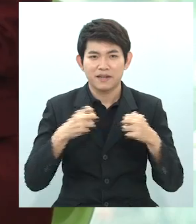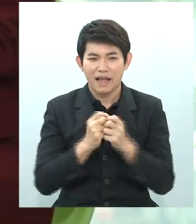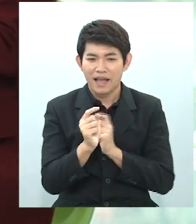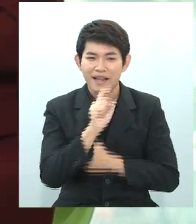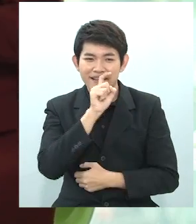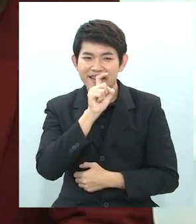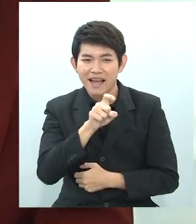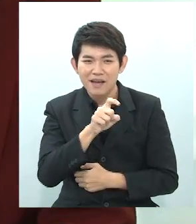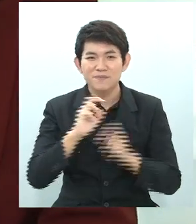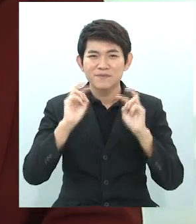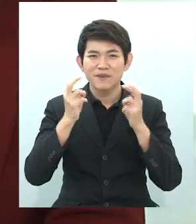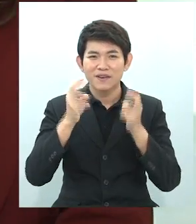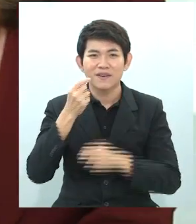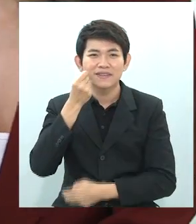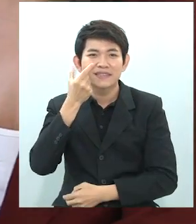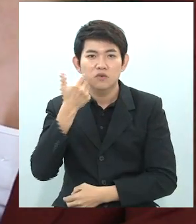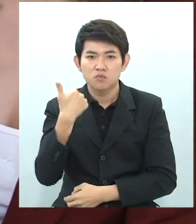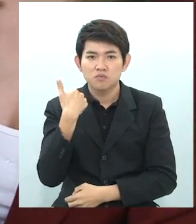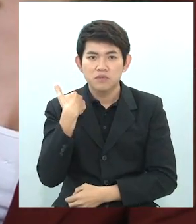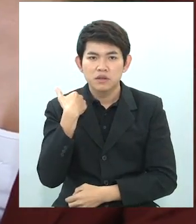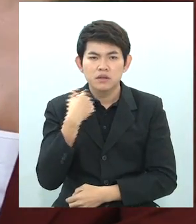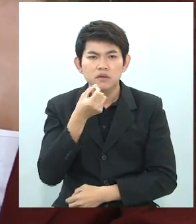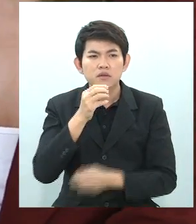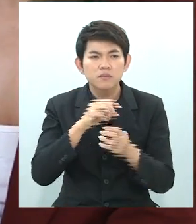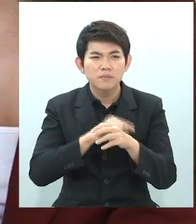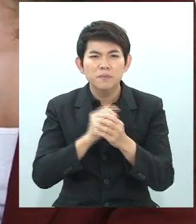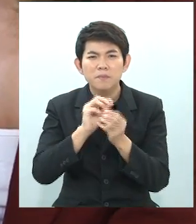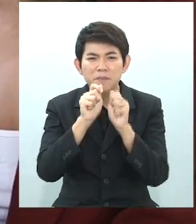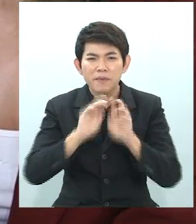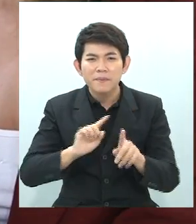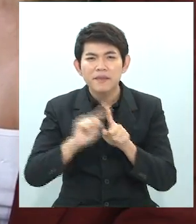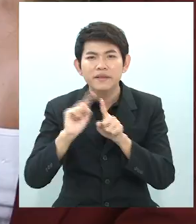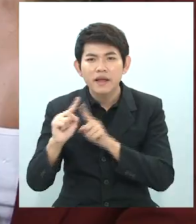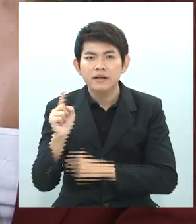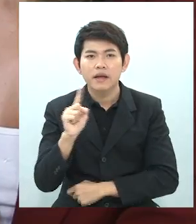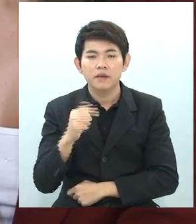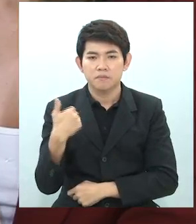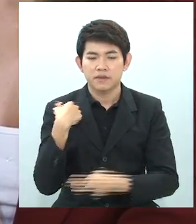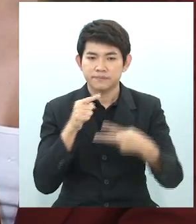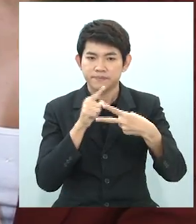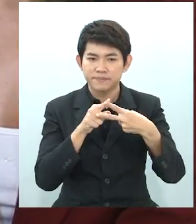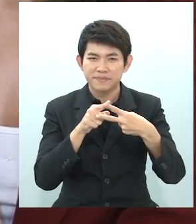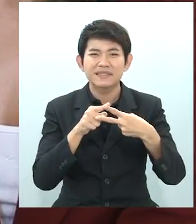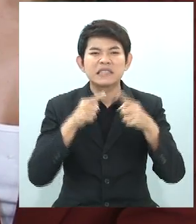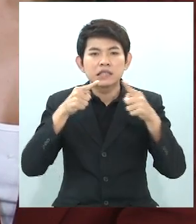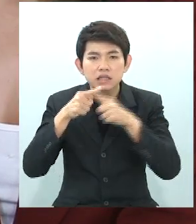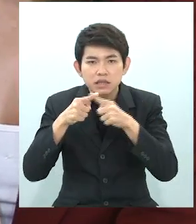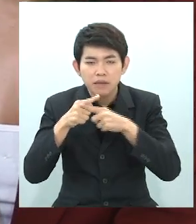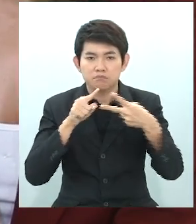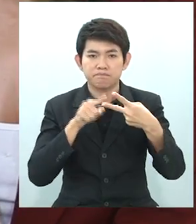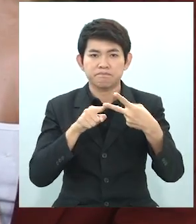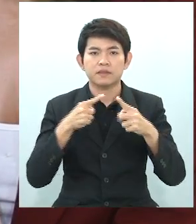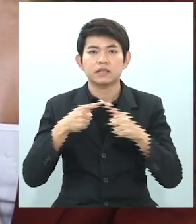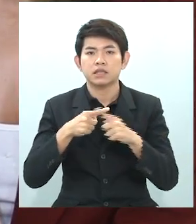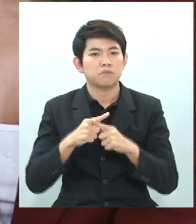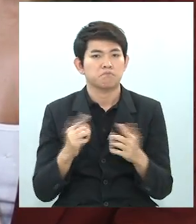าถามคุณหมอค่ะจริงๆแล้วสิวมีกี่ประเภทคะคุณหมอ ก็ถ้าแบ่งง่ายๆเลยนะคะก็เป็นประเภทที่อักเสบกับประเภทที่ไม่อักเสบนะ